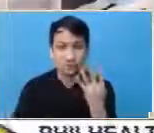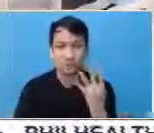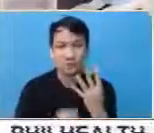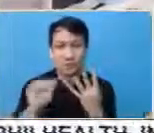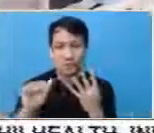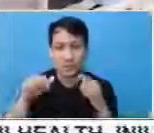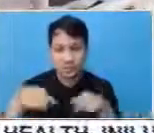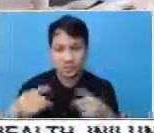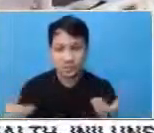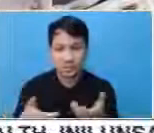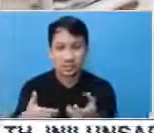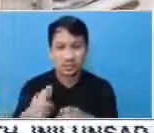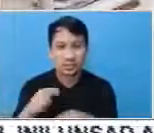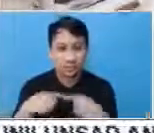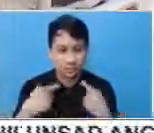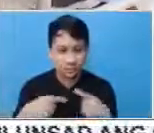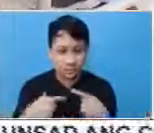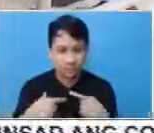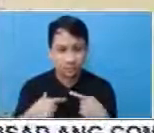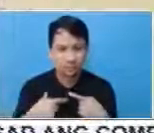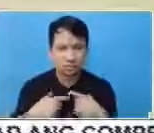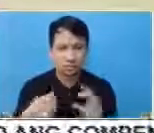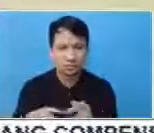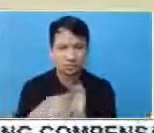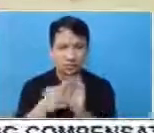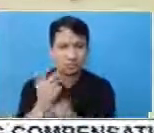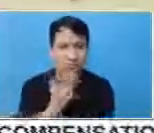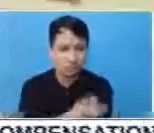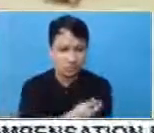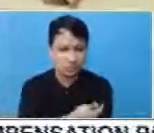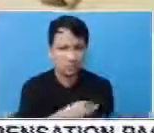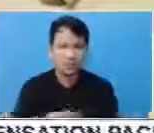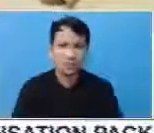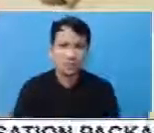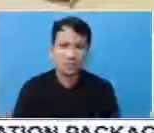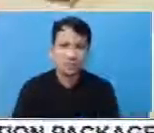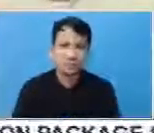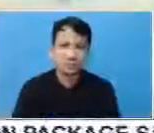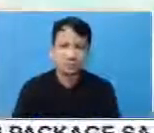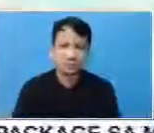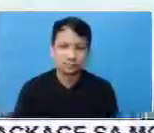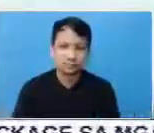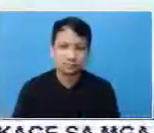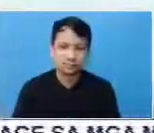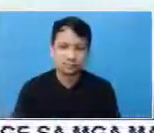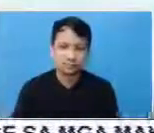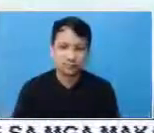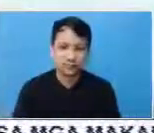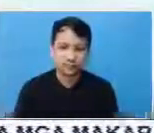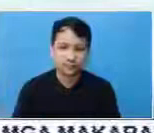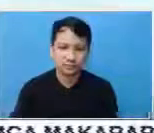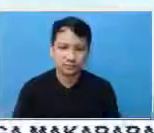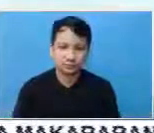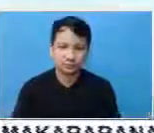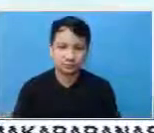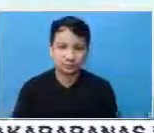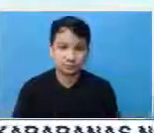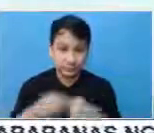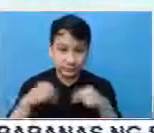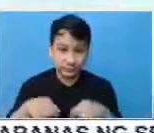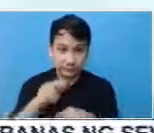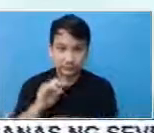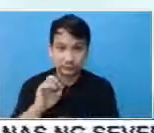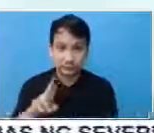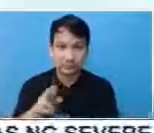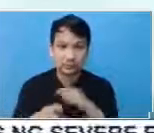ang status o ang update sa vaccination dito sa lungsod. Sa kabuuan, nasa mahigit 17,000 na ang naiturok na